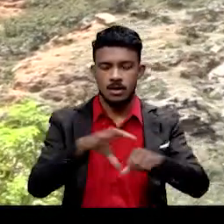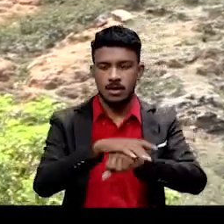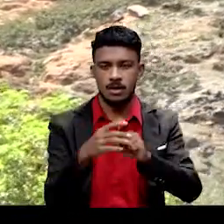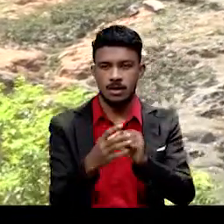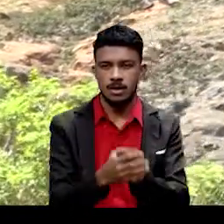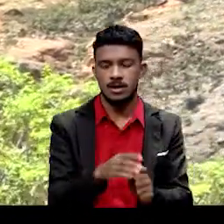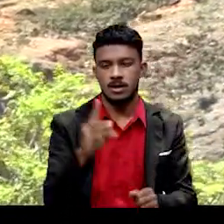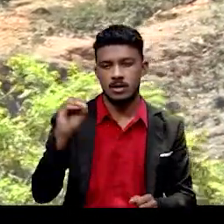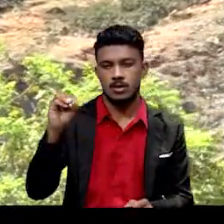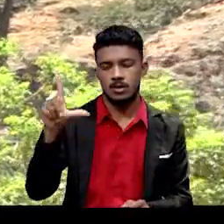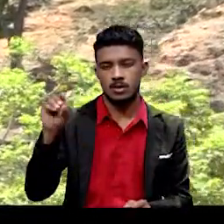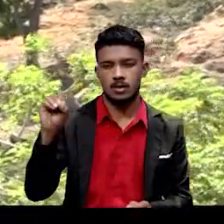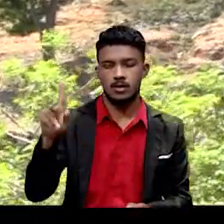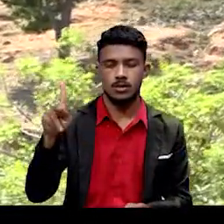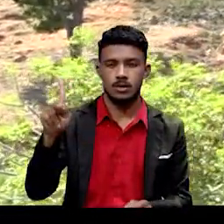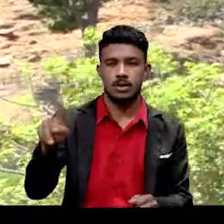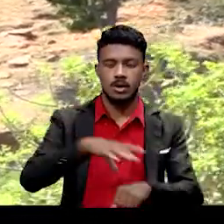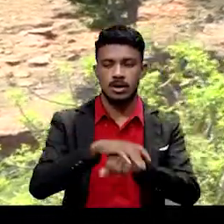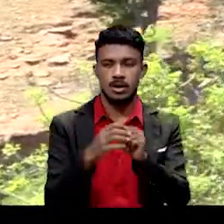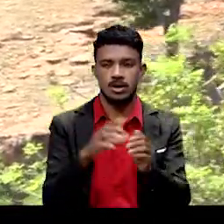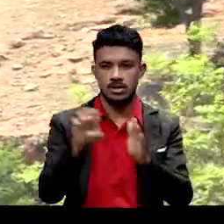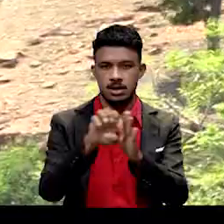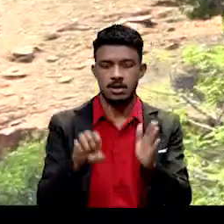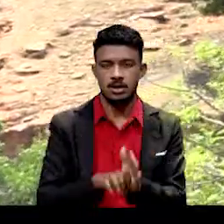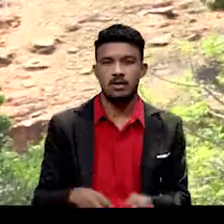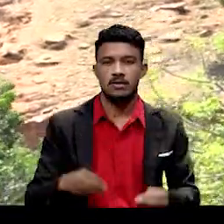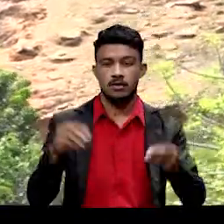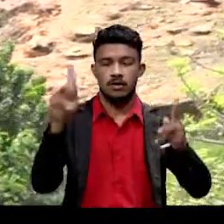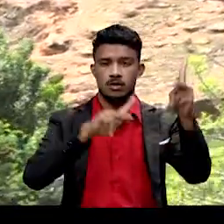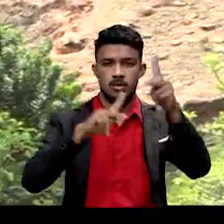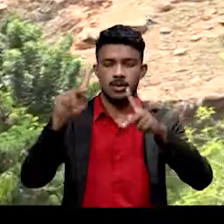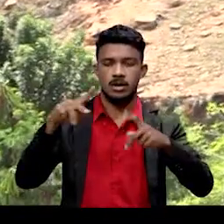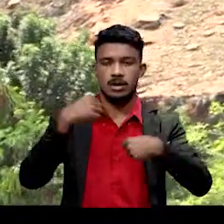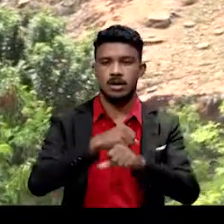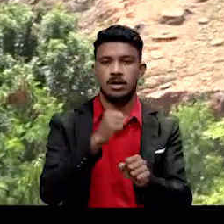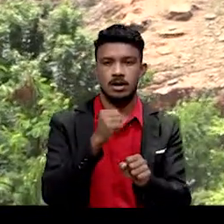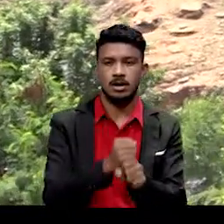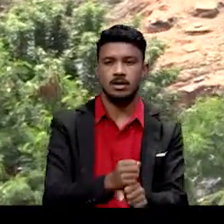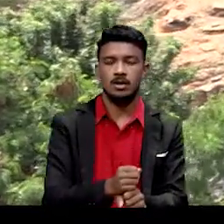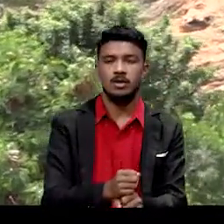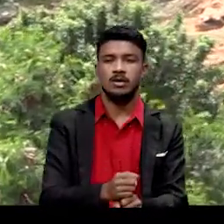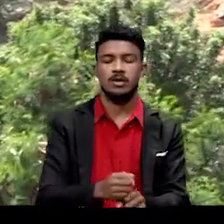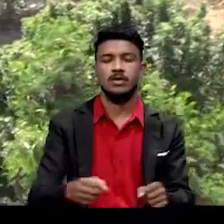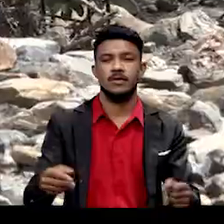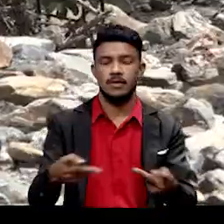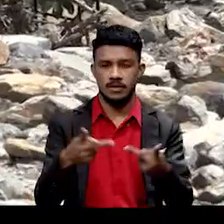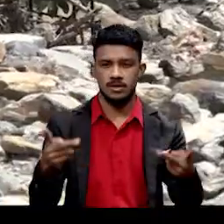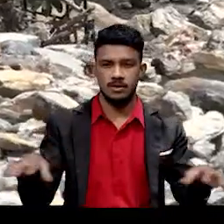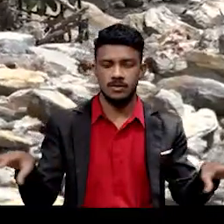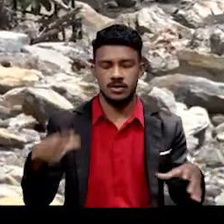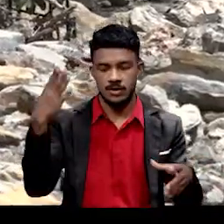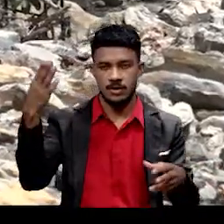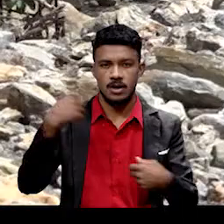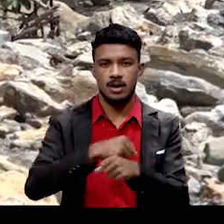rai estadu, tamba ne, estadu fo arrenda ba compagnia atu construi proseto iha area refere ho di